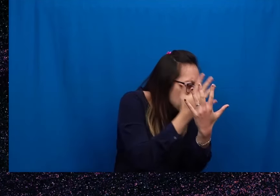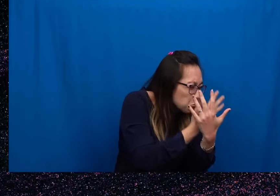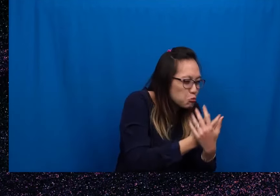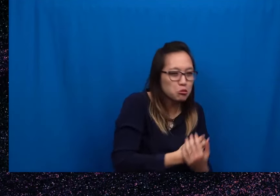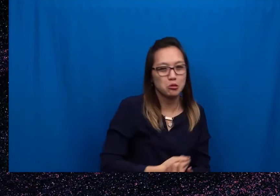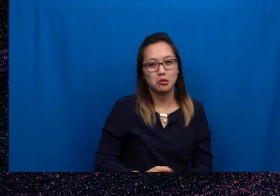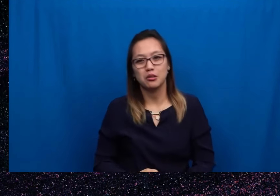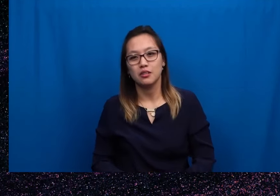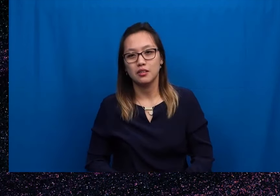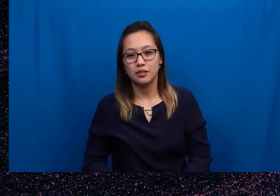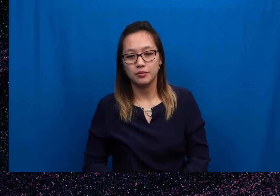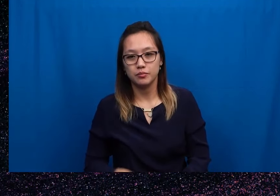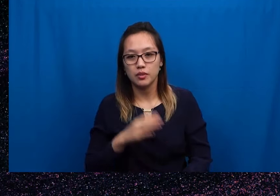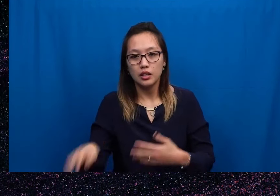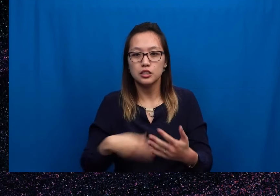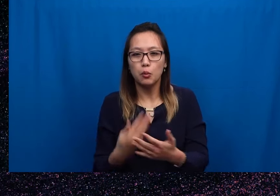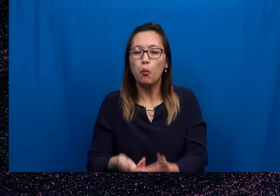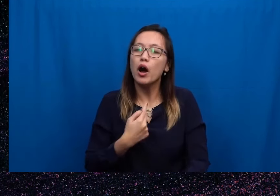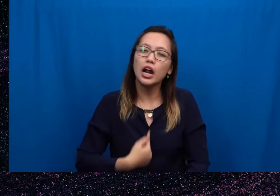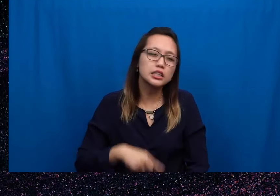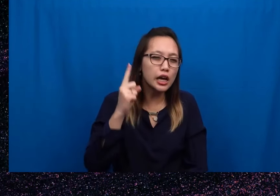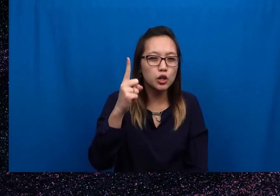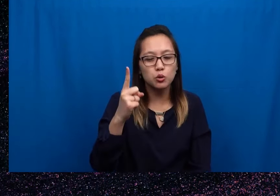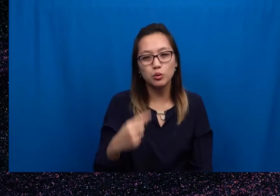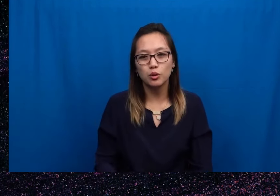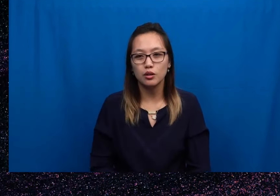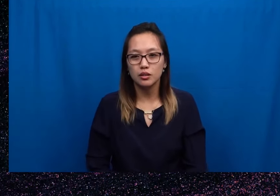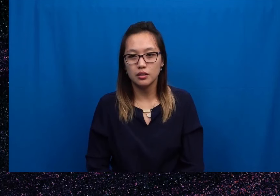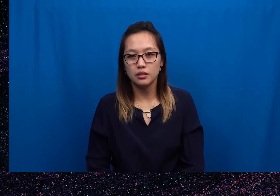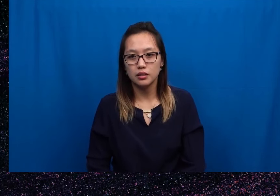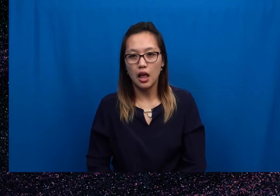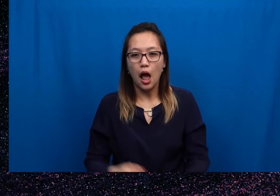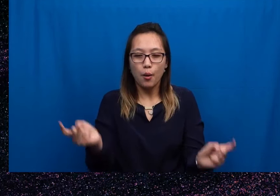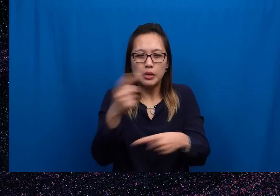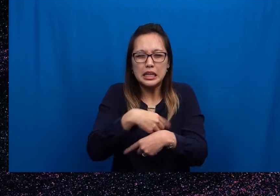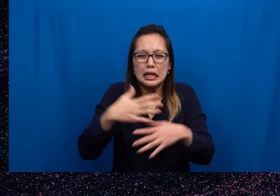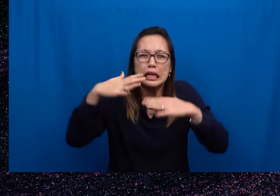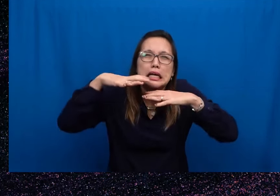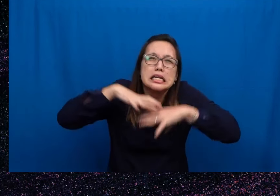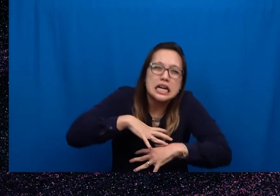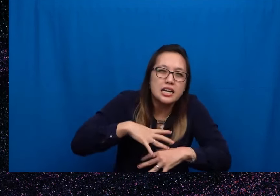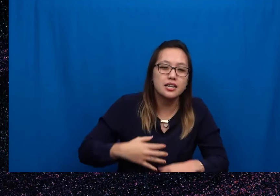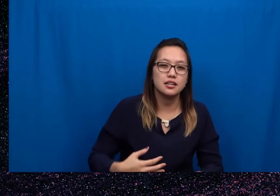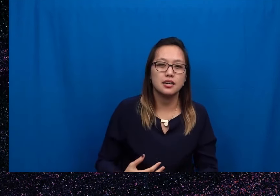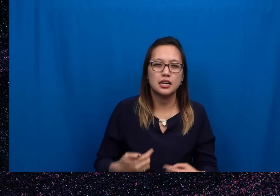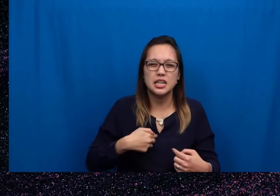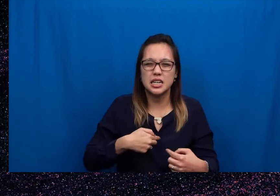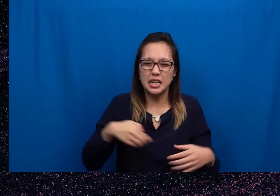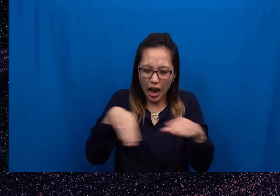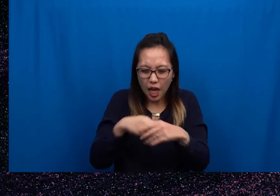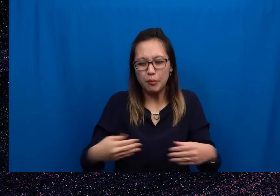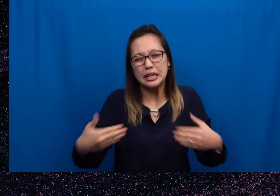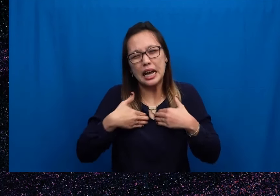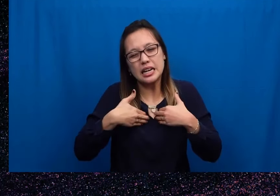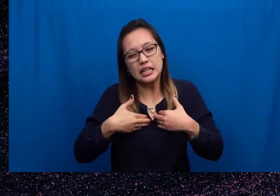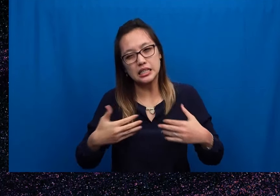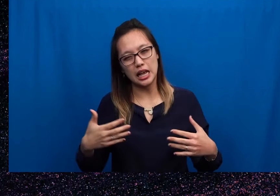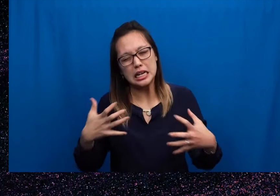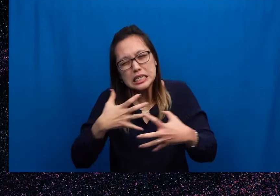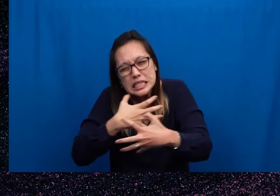itu. Semua perasaan itu menjadi tekanan di dalam dada saya. Dan